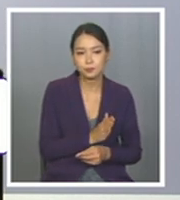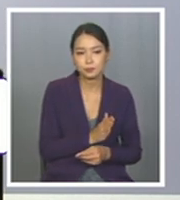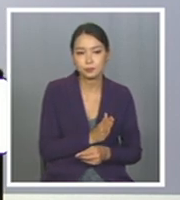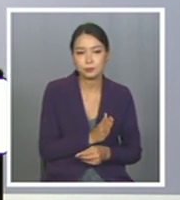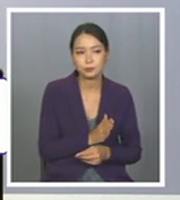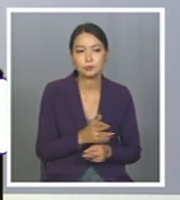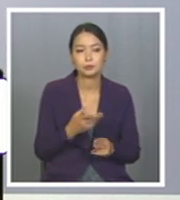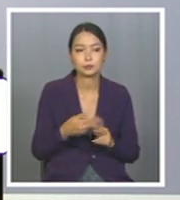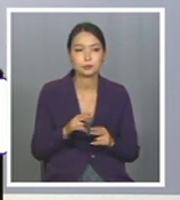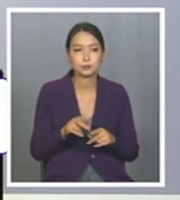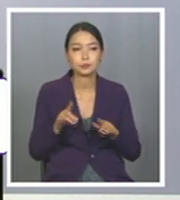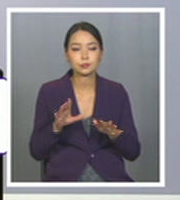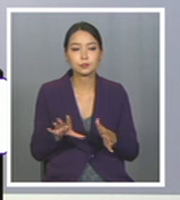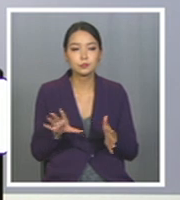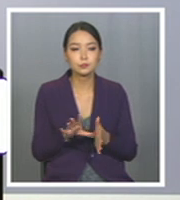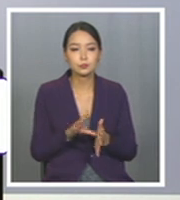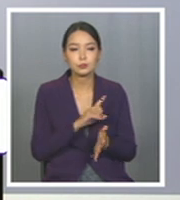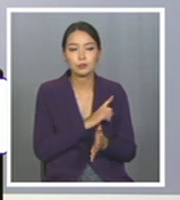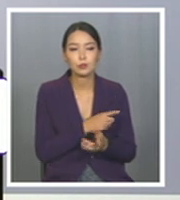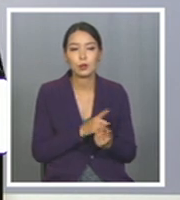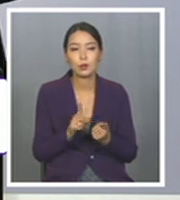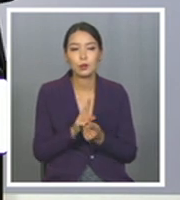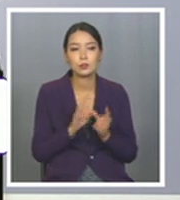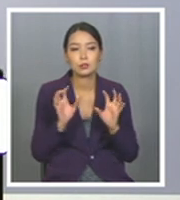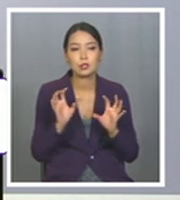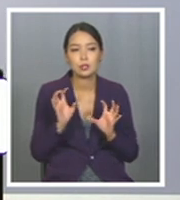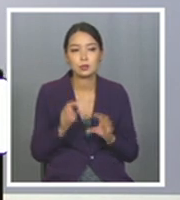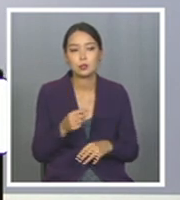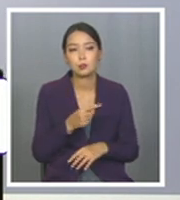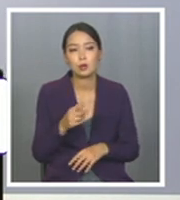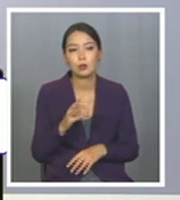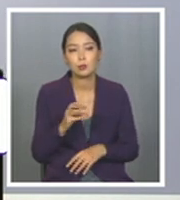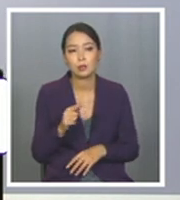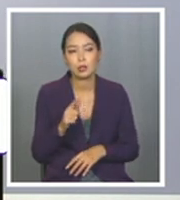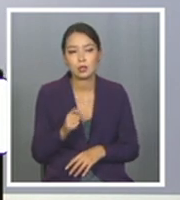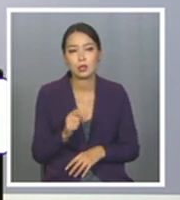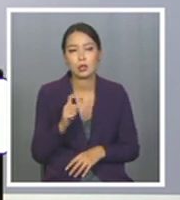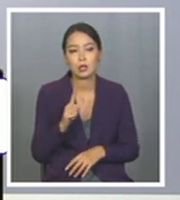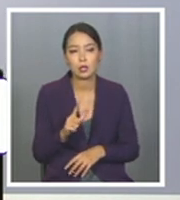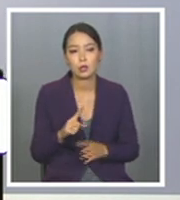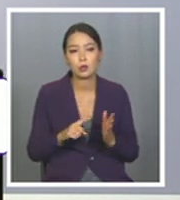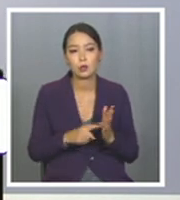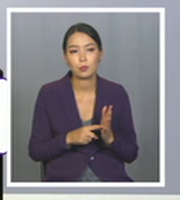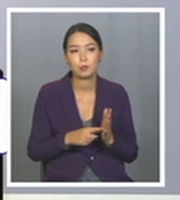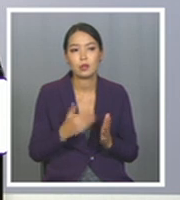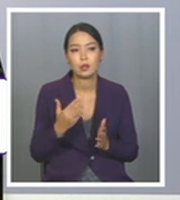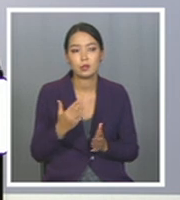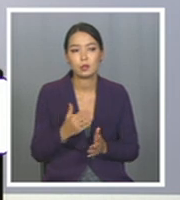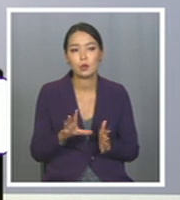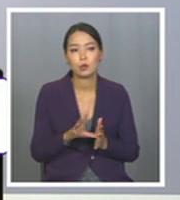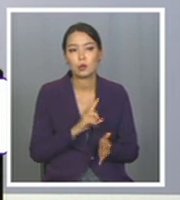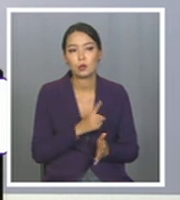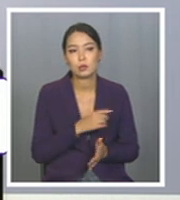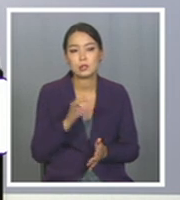біздегі тоқ кернеудің өзгеру заңдылығы сонда минус омега көбейтілген L көбейтілген тоқ күшінің максимум мәні және